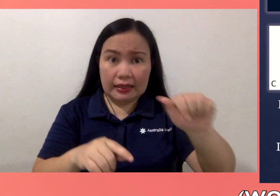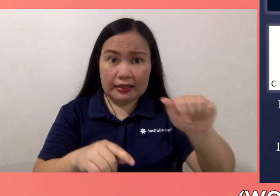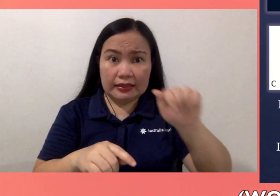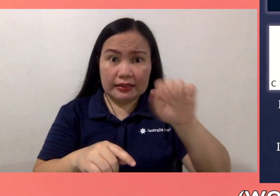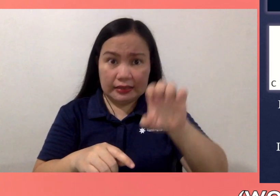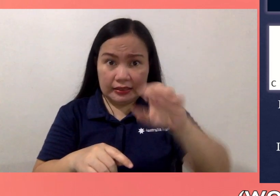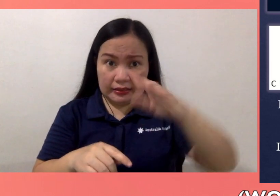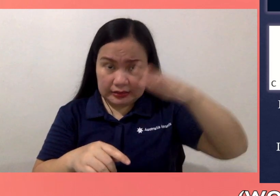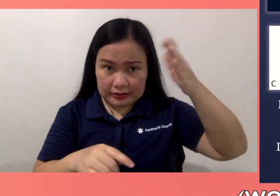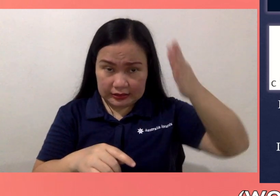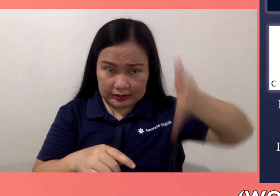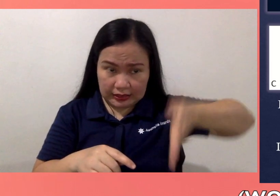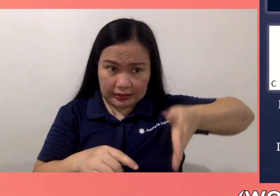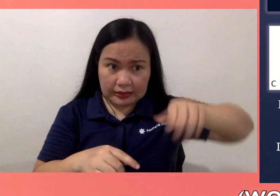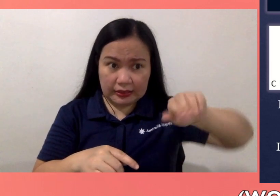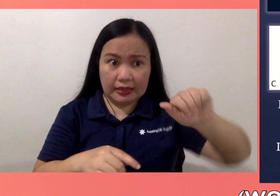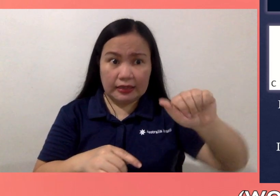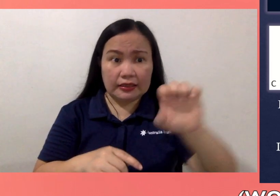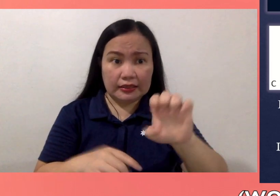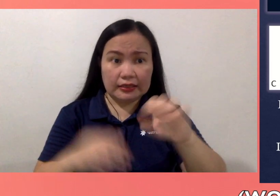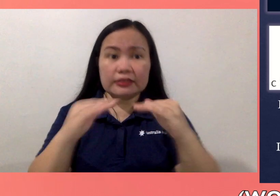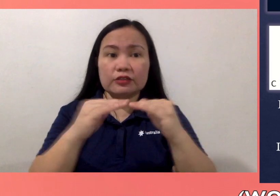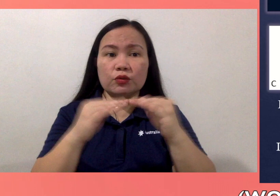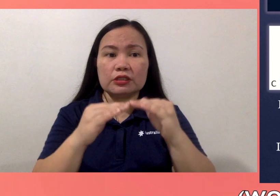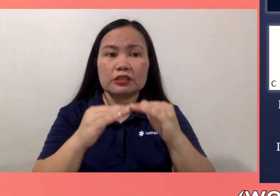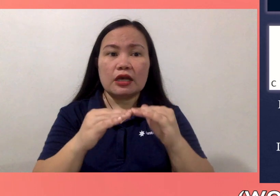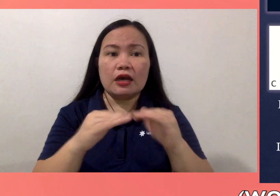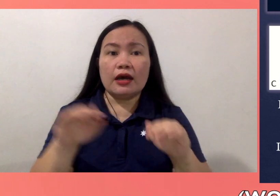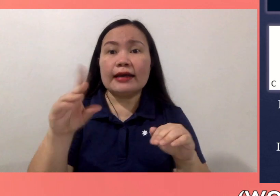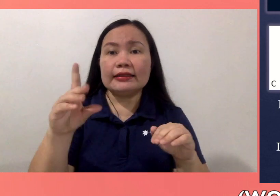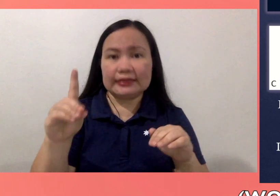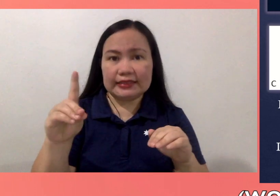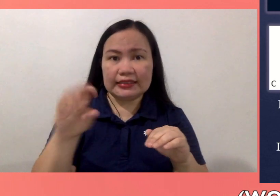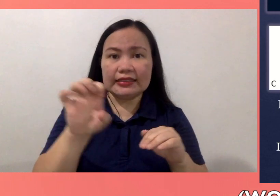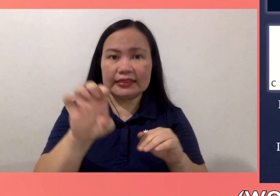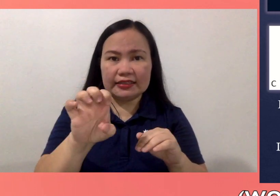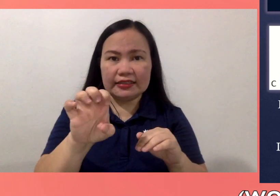nito, same sa sukat nito. Okay?